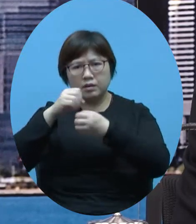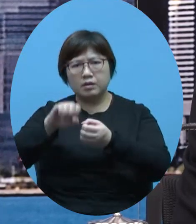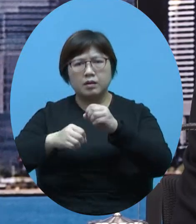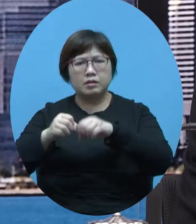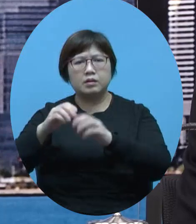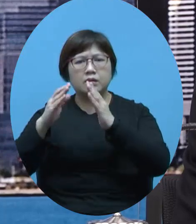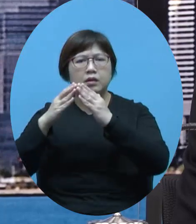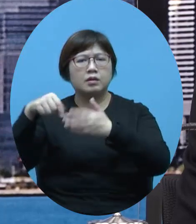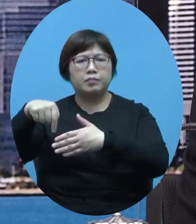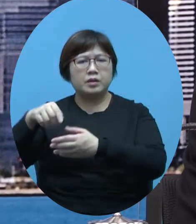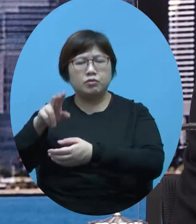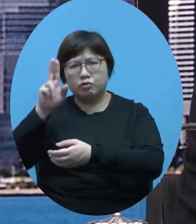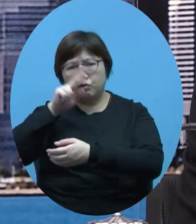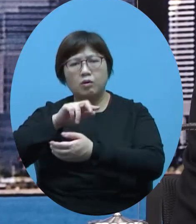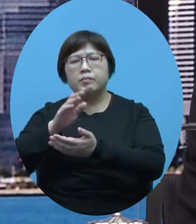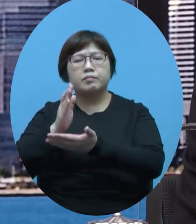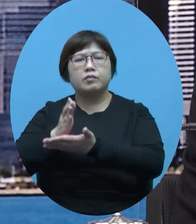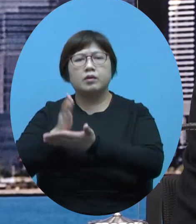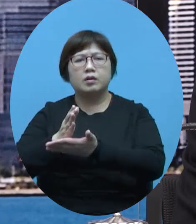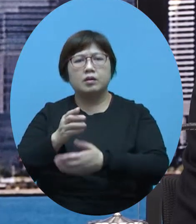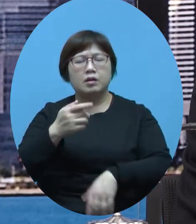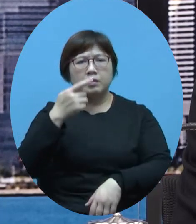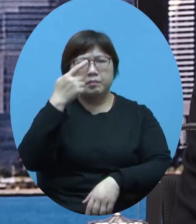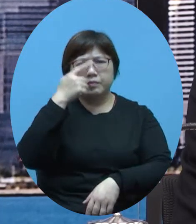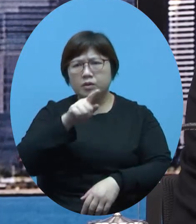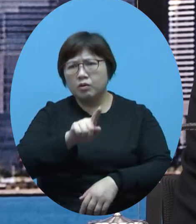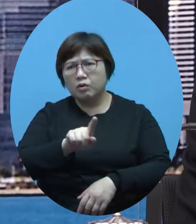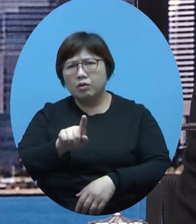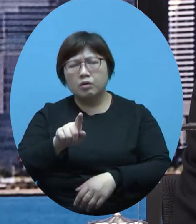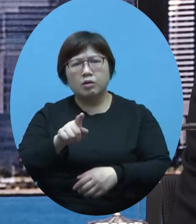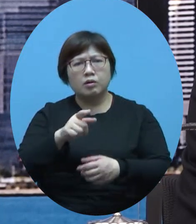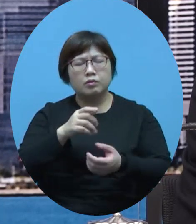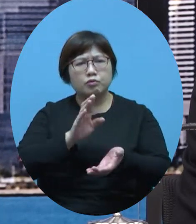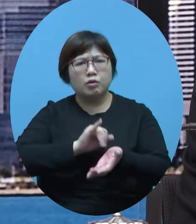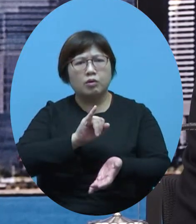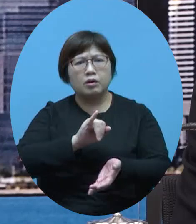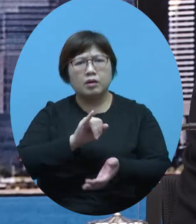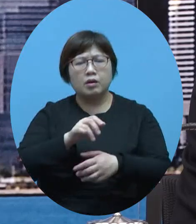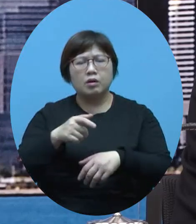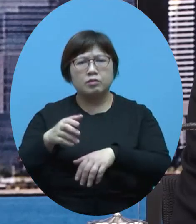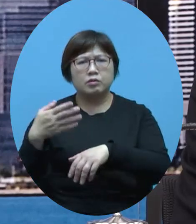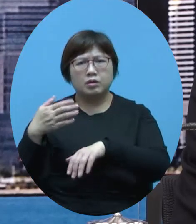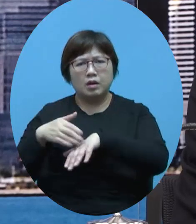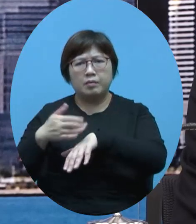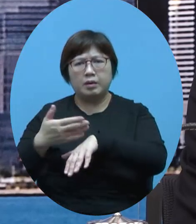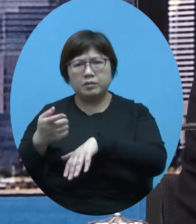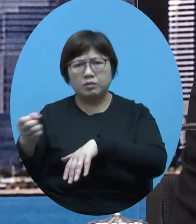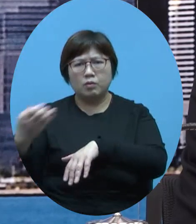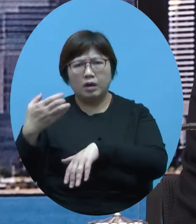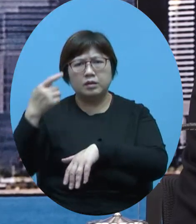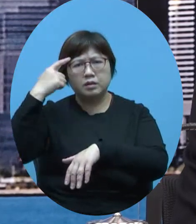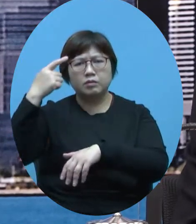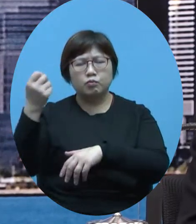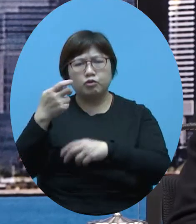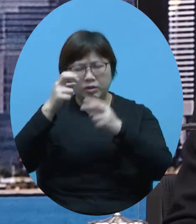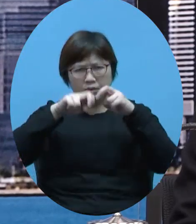就咁至於是哪一個位置呢，我剛才都提到我們都是剛剛知道啦，咁呢就會我們都會做一個調查